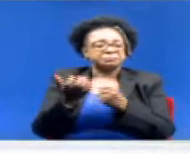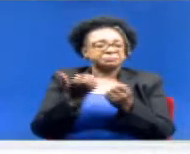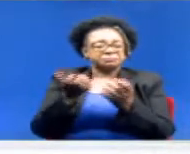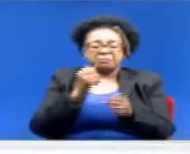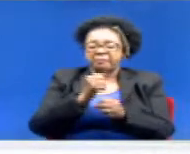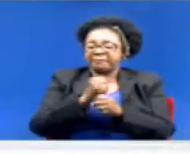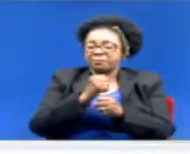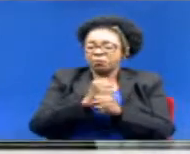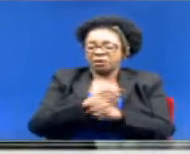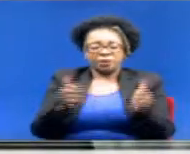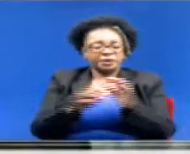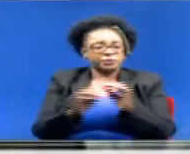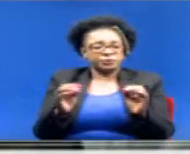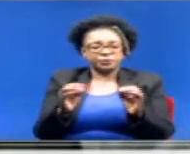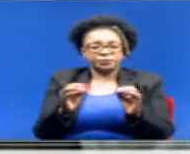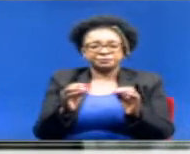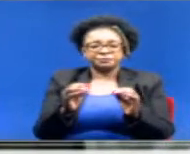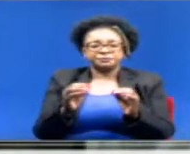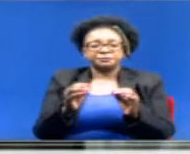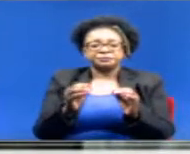maelezo zaidi.